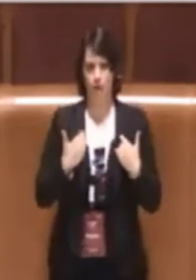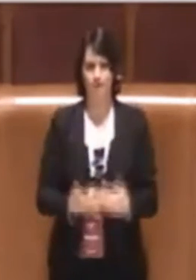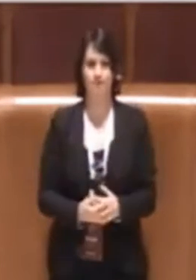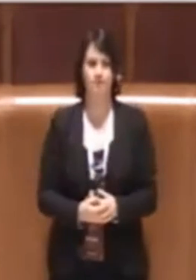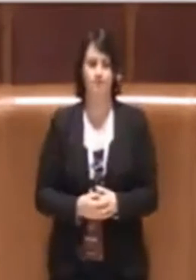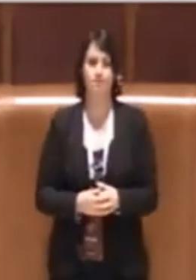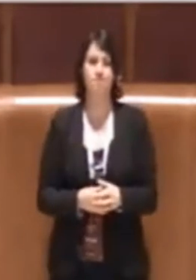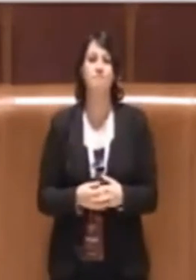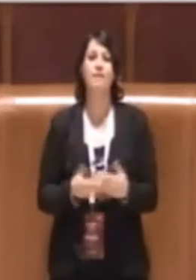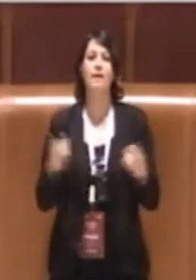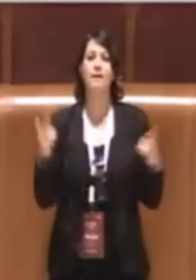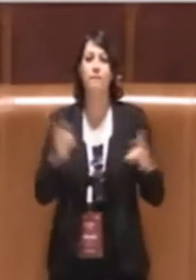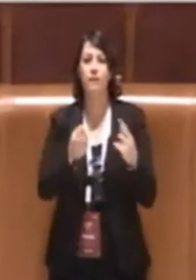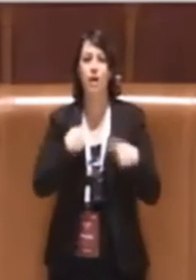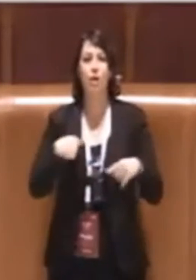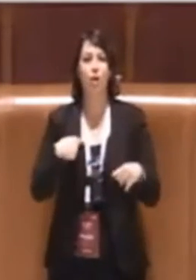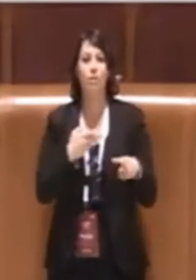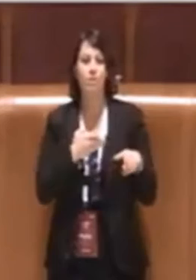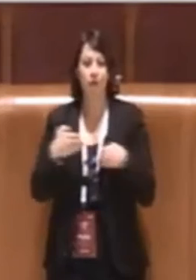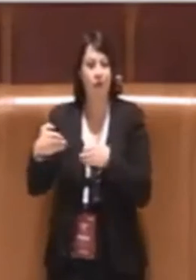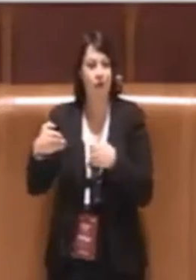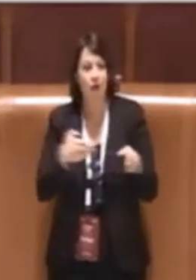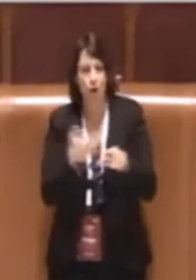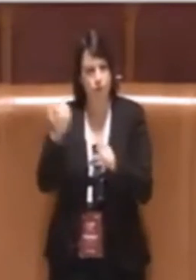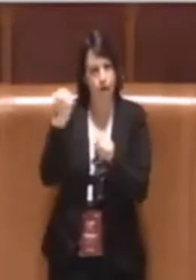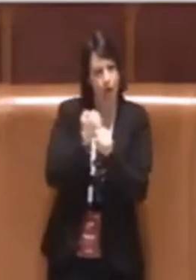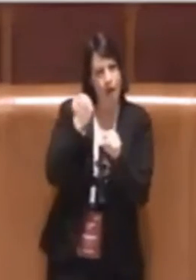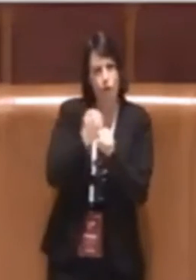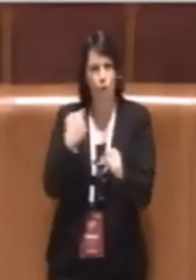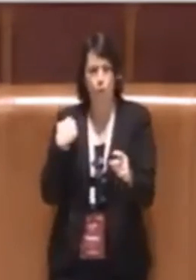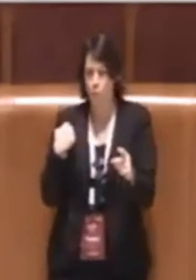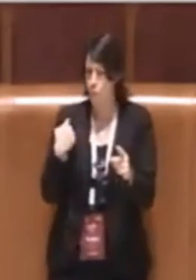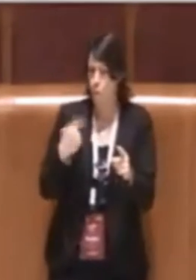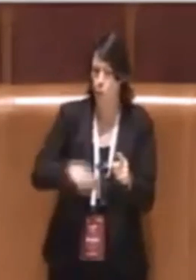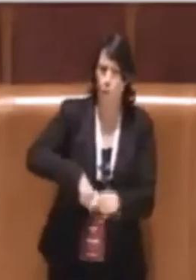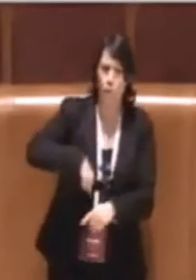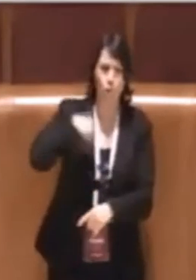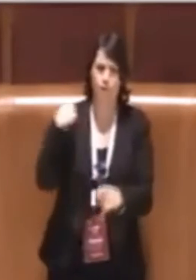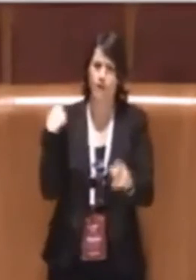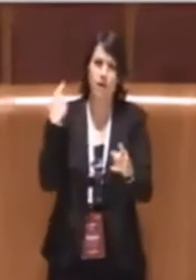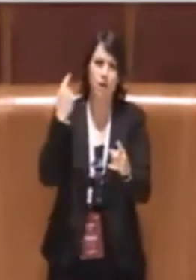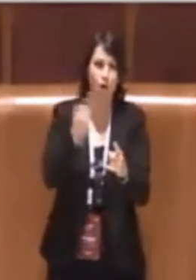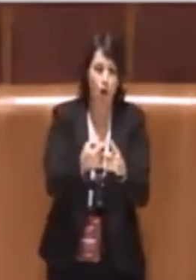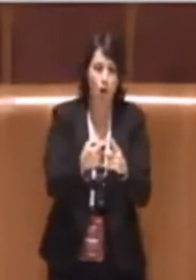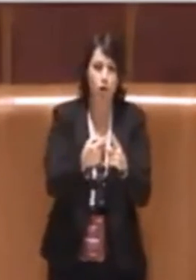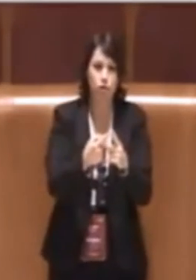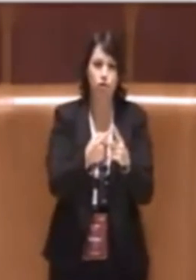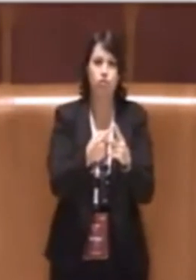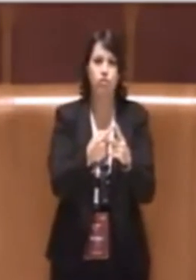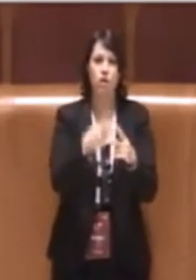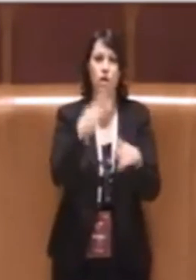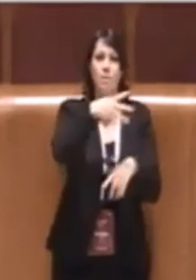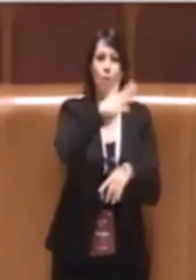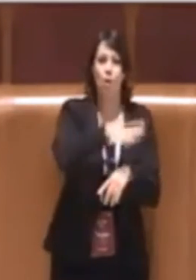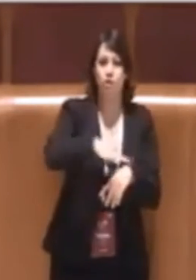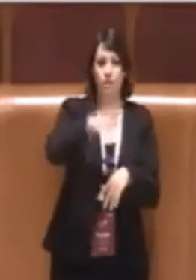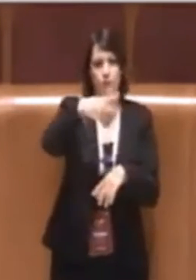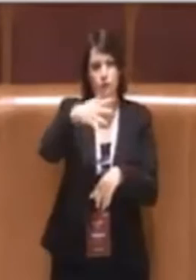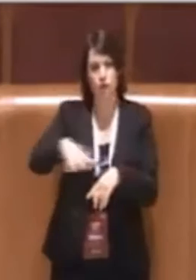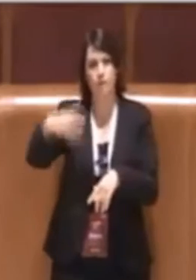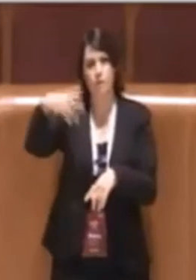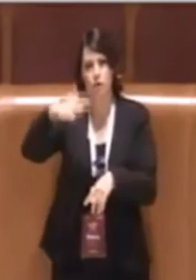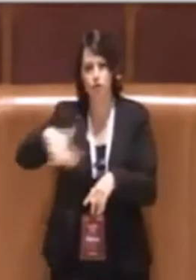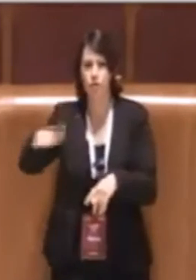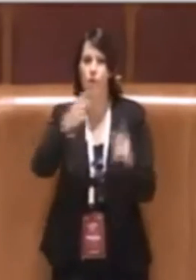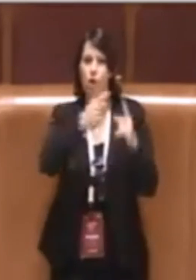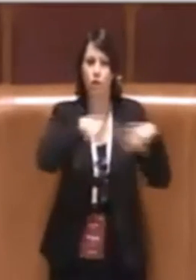lungo iter di partecipazione che ha visto partecipare tutte le consulte municipali, la consulta cittadina per